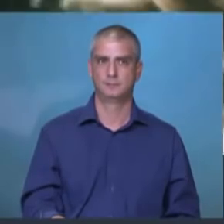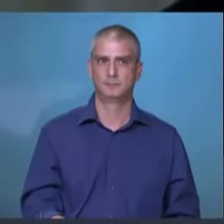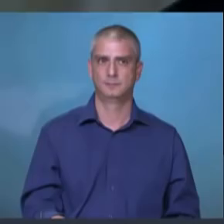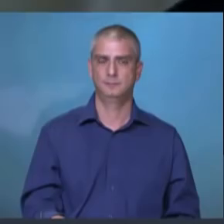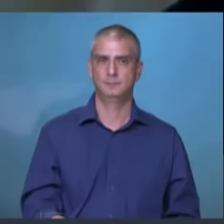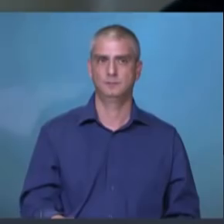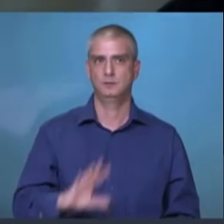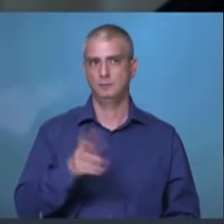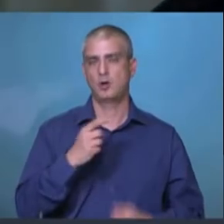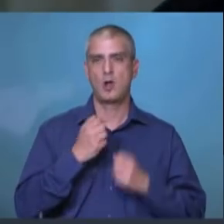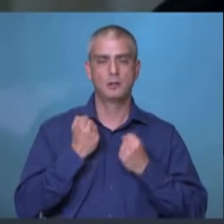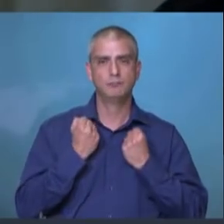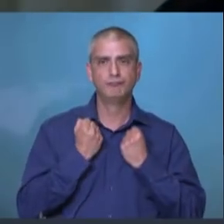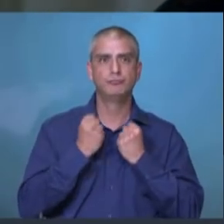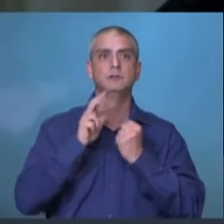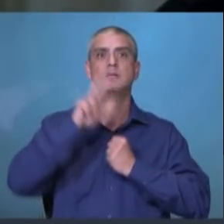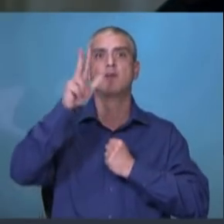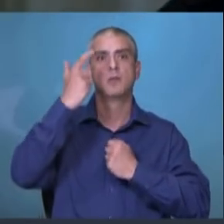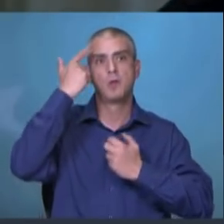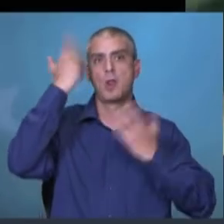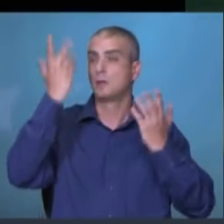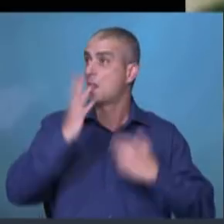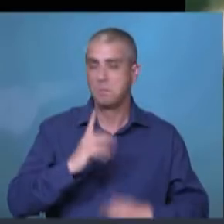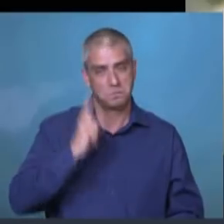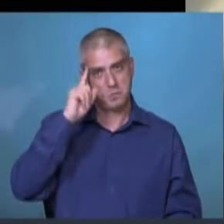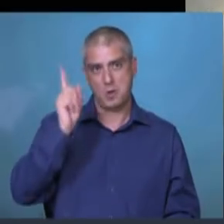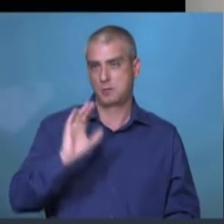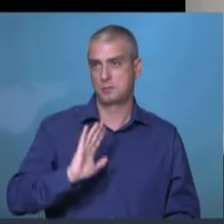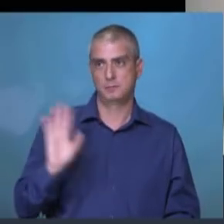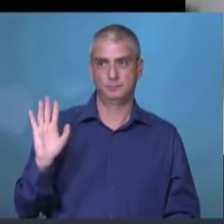כל נושא הצפון הרבה. אתה יודע לאן בדיוק? לא.